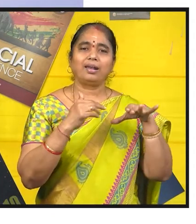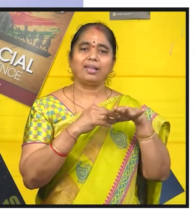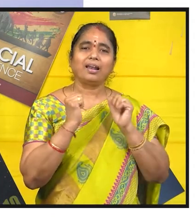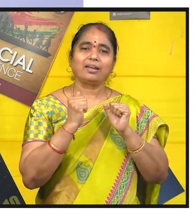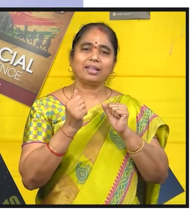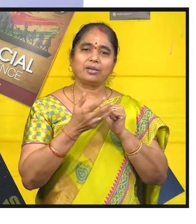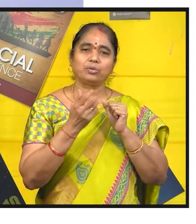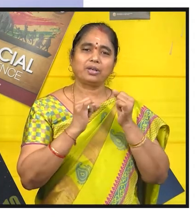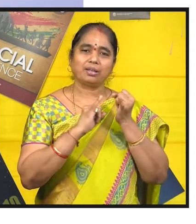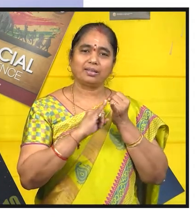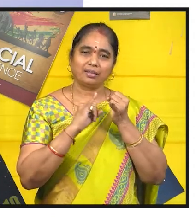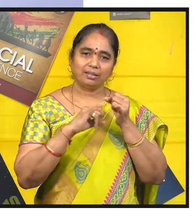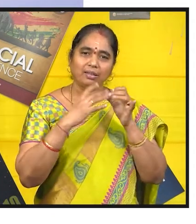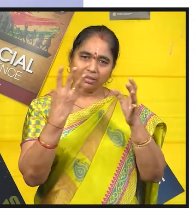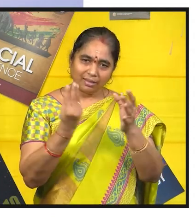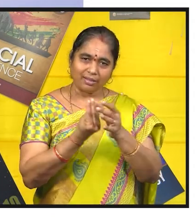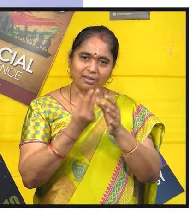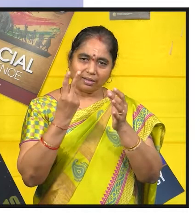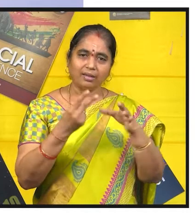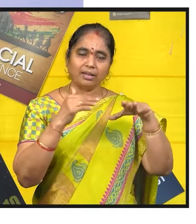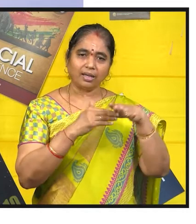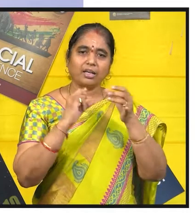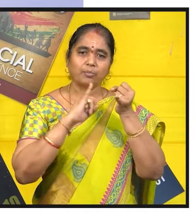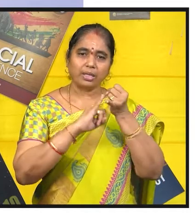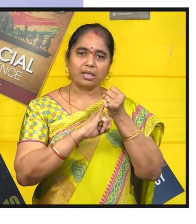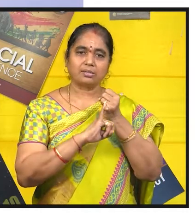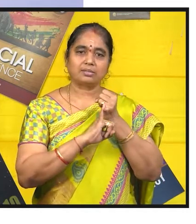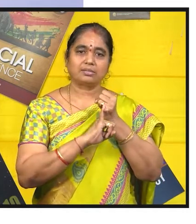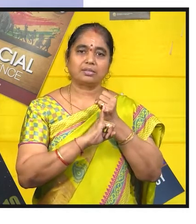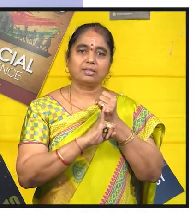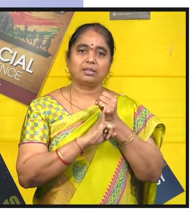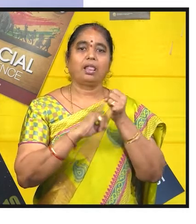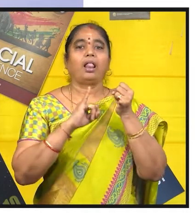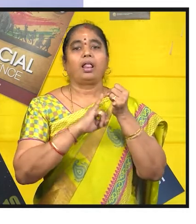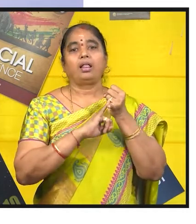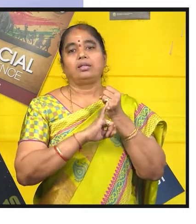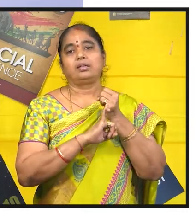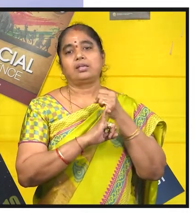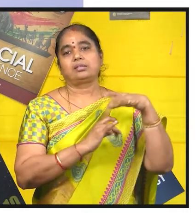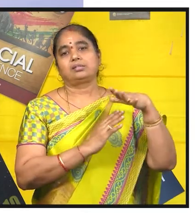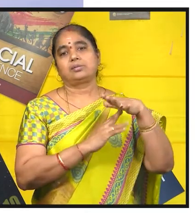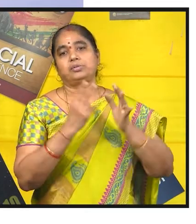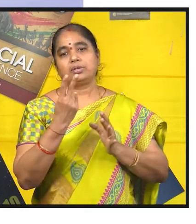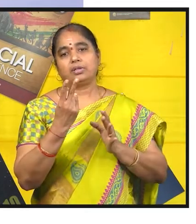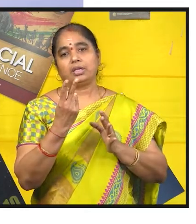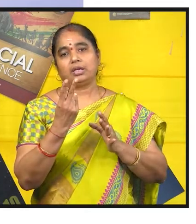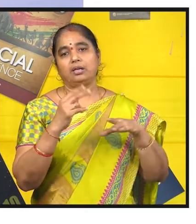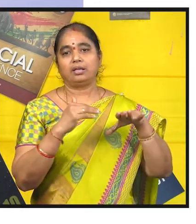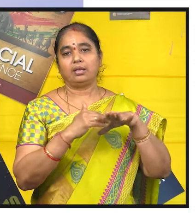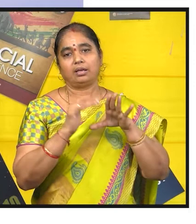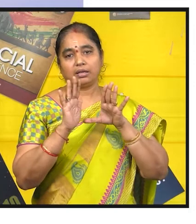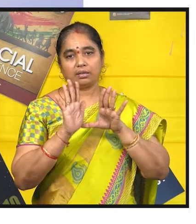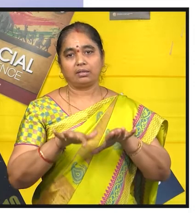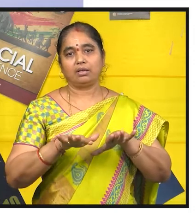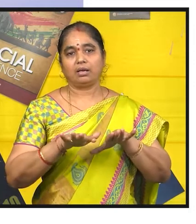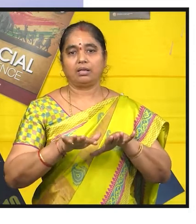தான் போகும் அப்படின்னு சொல்லி பார்த்தீங்கன்னு சொன்னால் ரெண்டுமே எஸ் கூட்டுக்கு தான் போக முடியும். ஏன்னா எஸ் கூட்டில் எத்தனை எலக்ட்ரான்கள் இருக்க முடியும் அப்படின்னு சொல்லி